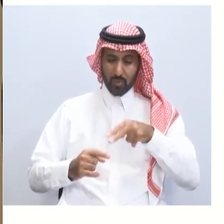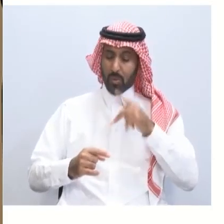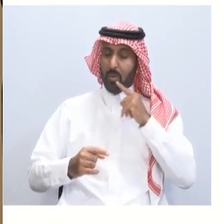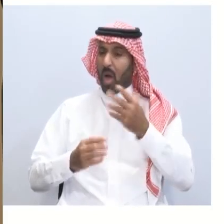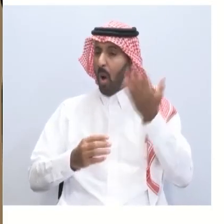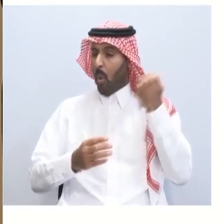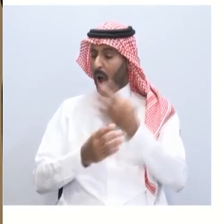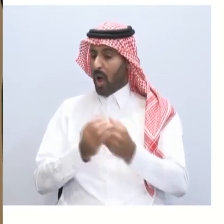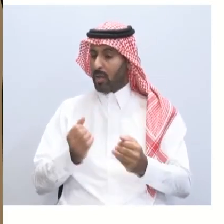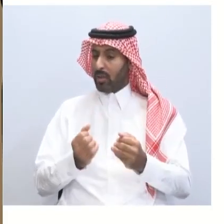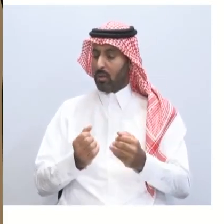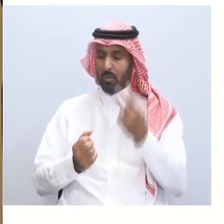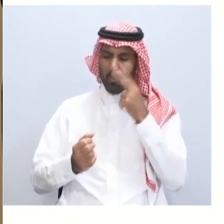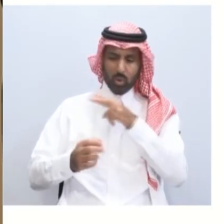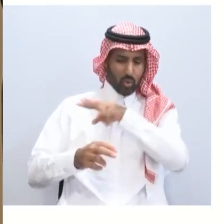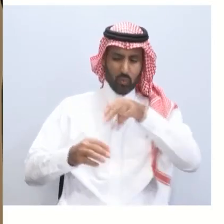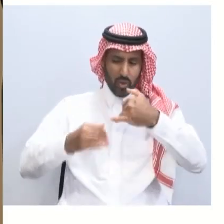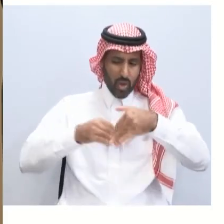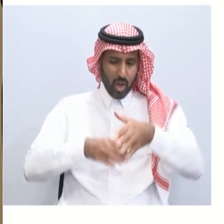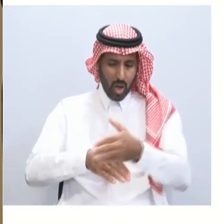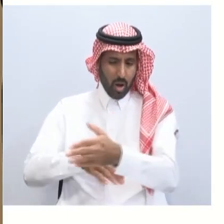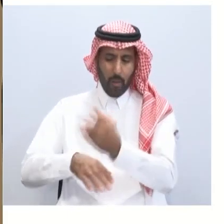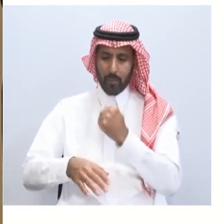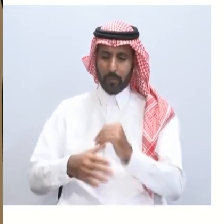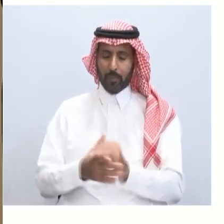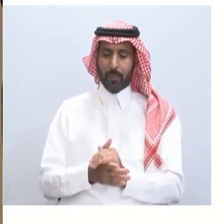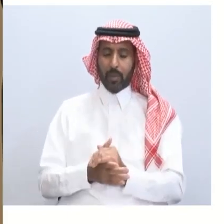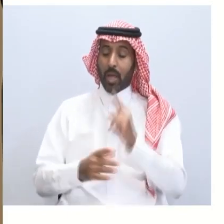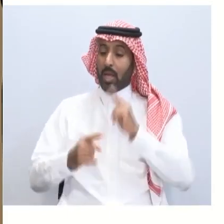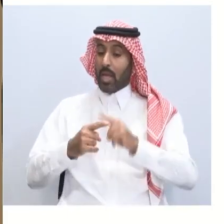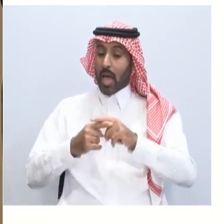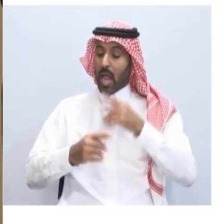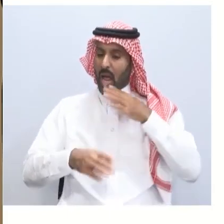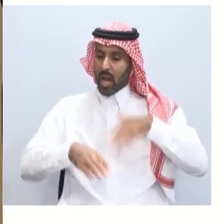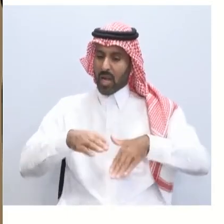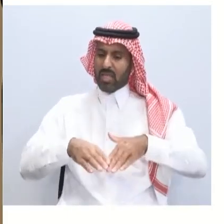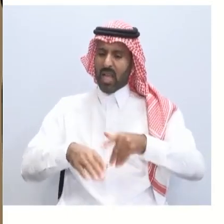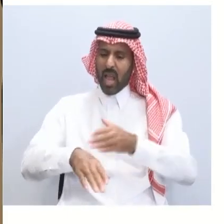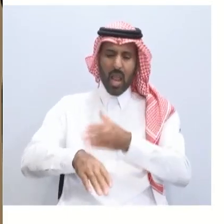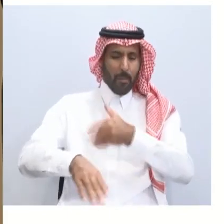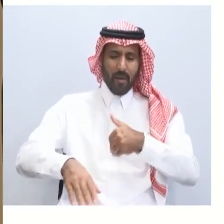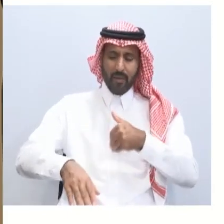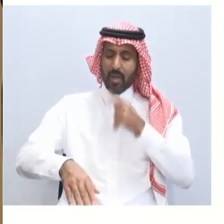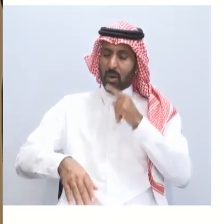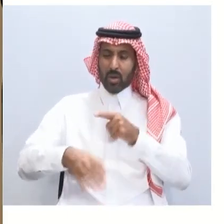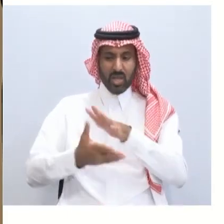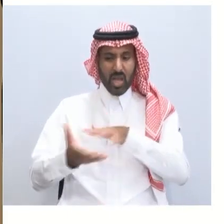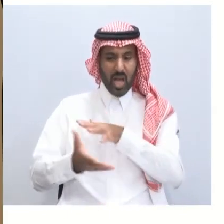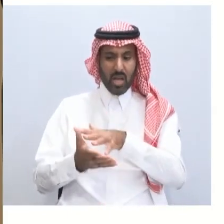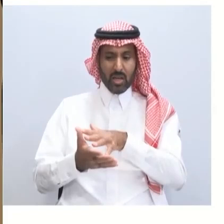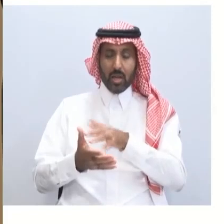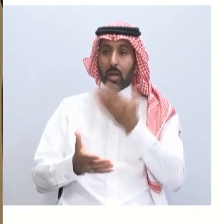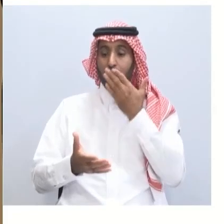ولادتي ولم اشاهد النهر اصلا وما الحل بل